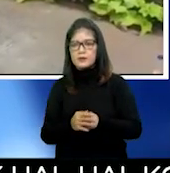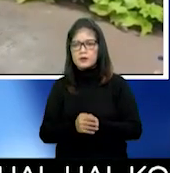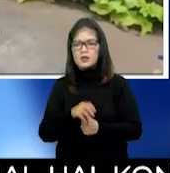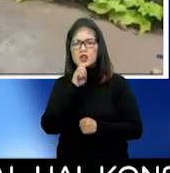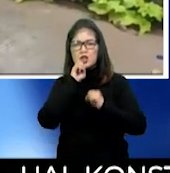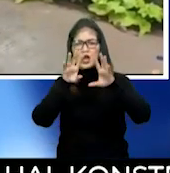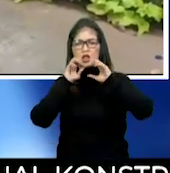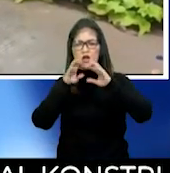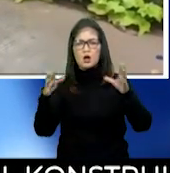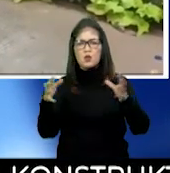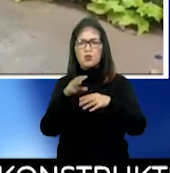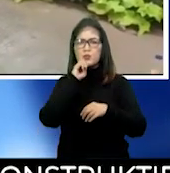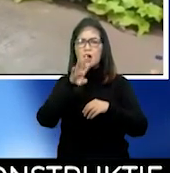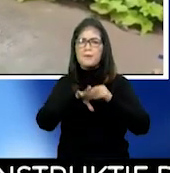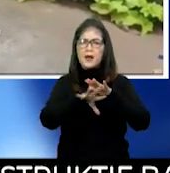provokasi maling.